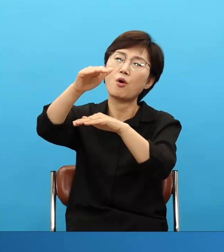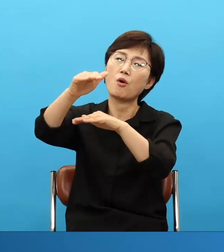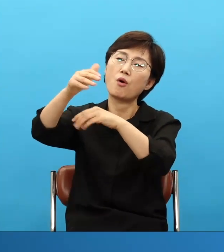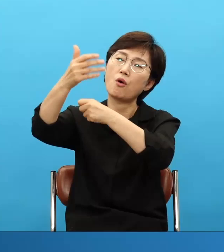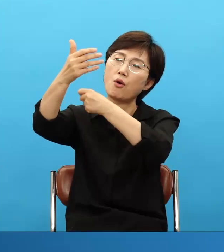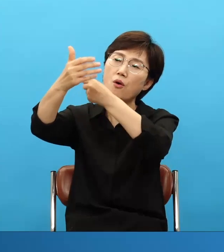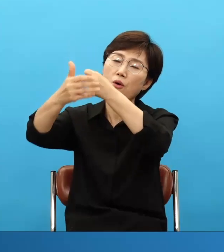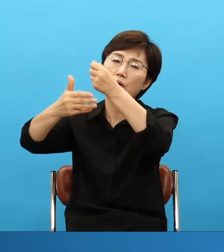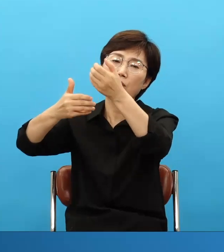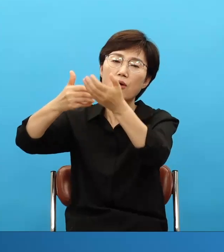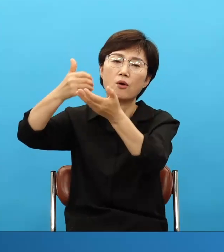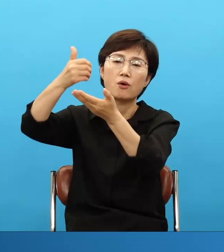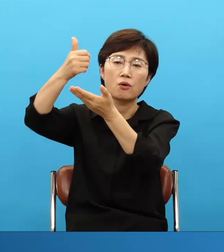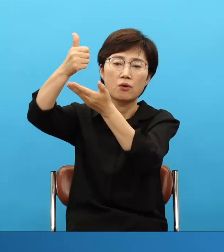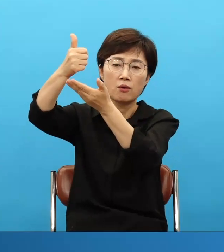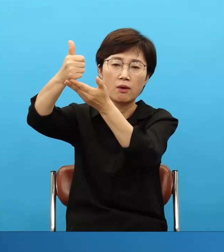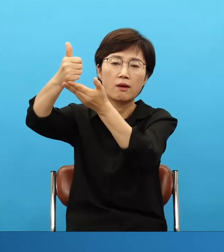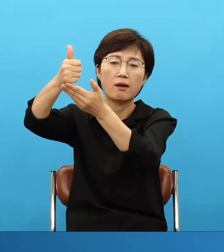이사